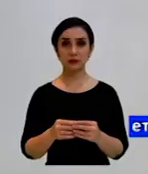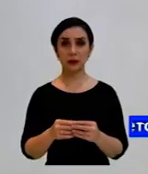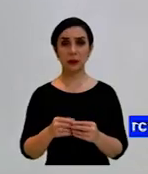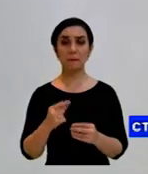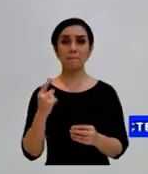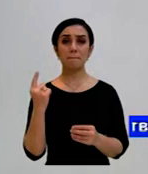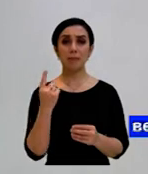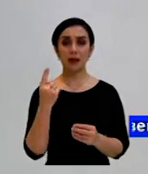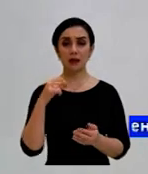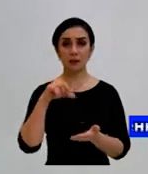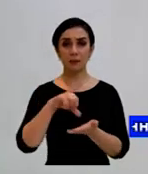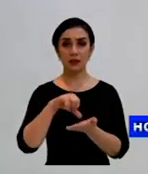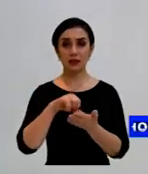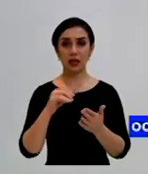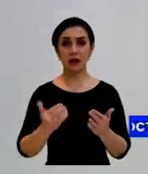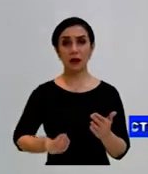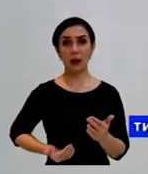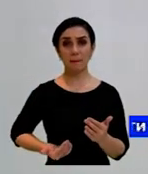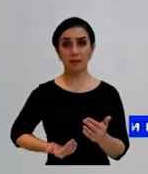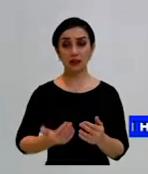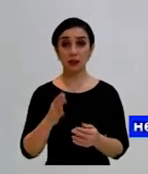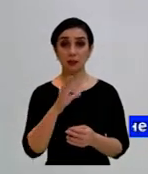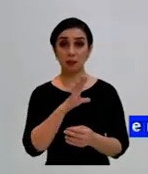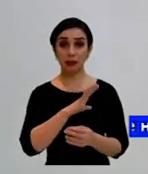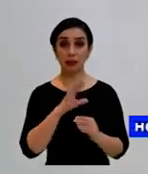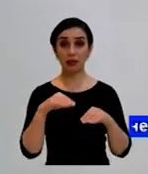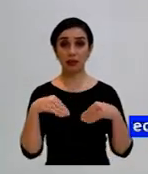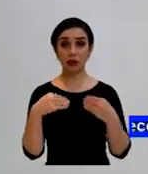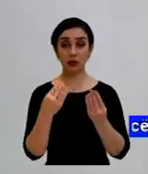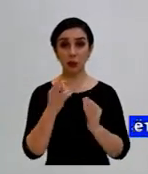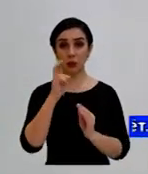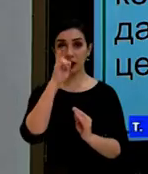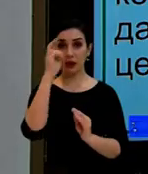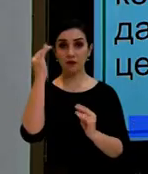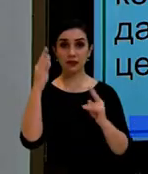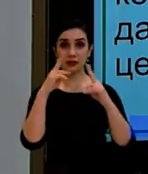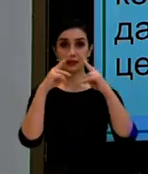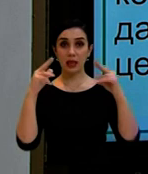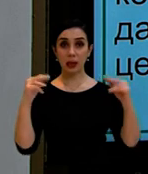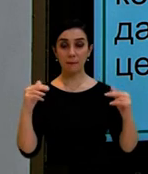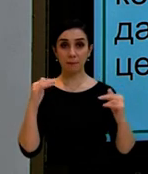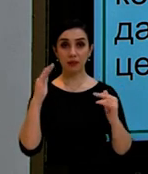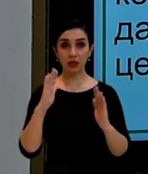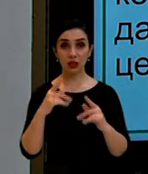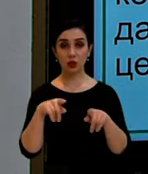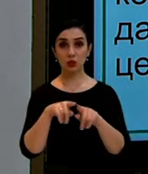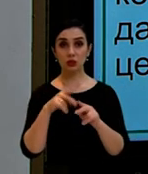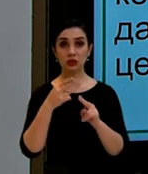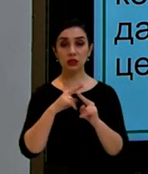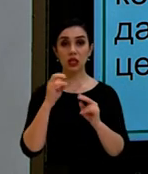первое представление комедии было дано в королевском замке шамбор